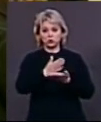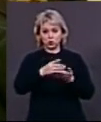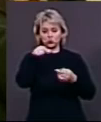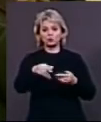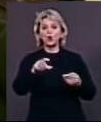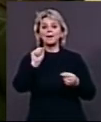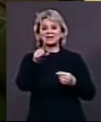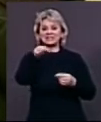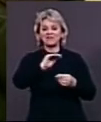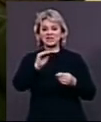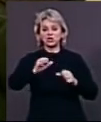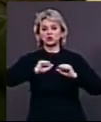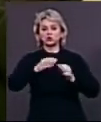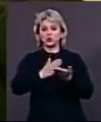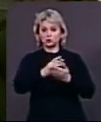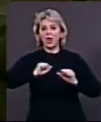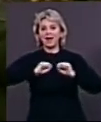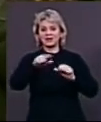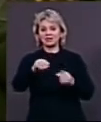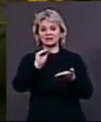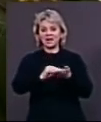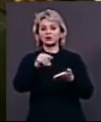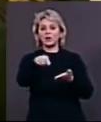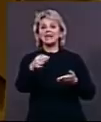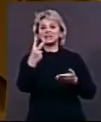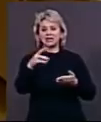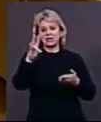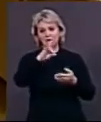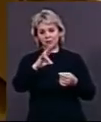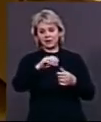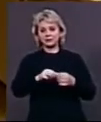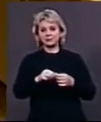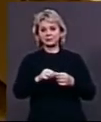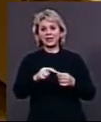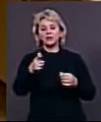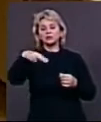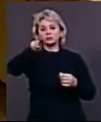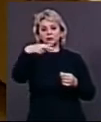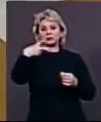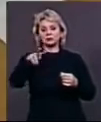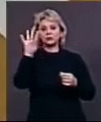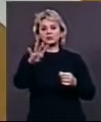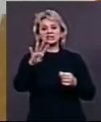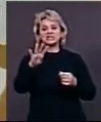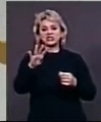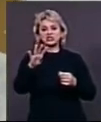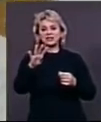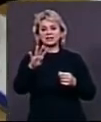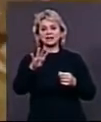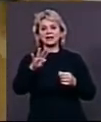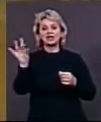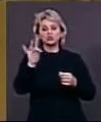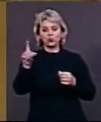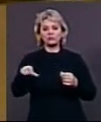службу, предназначить Федеральную службу охраны. Дату отправки определить 13 ноября. Галина Горлова, Сергей Вишняков,